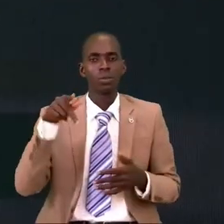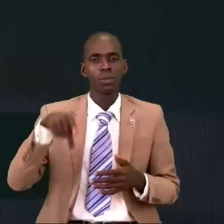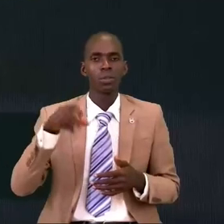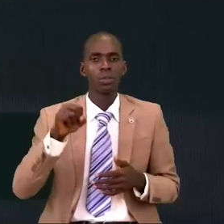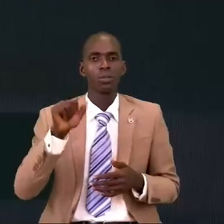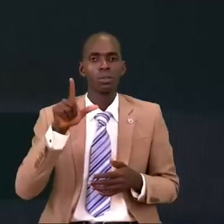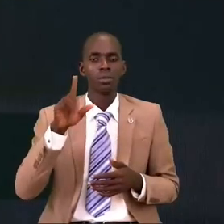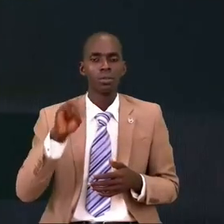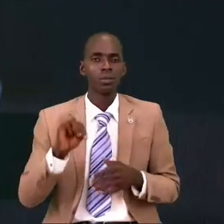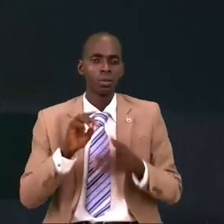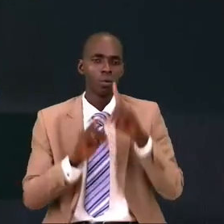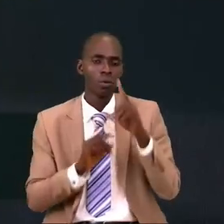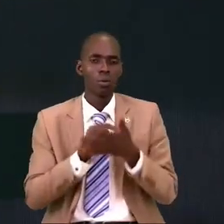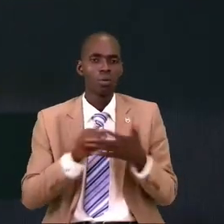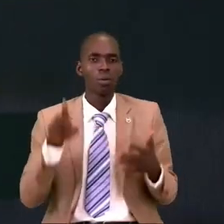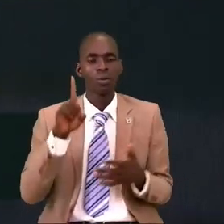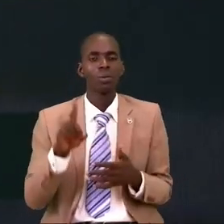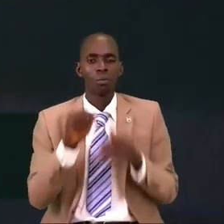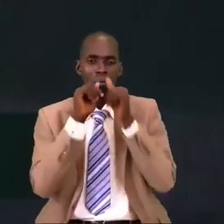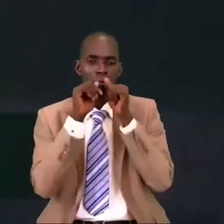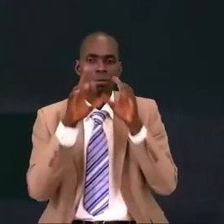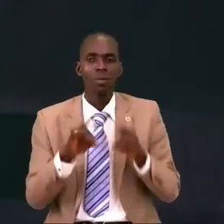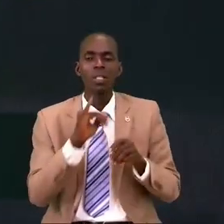sûr, heureuse la femme.